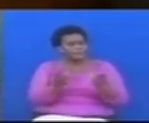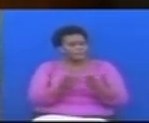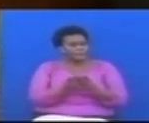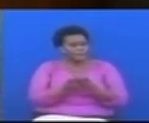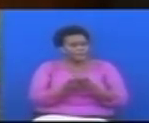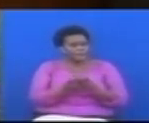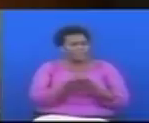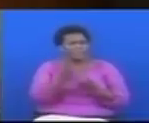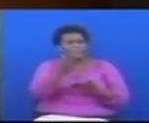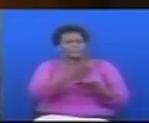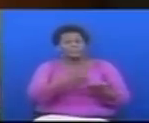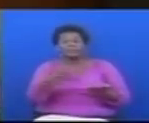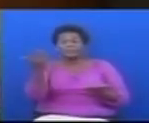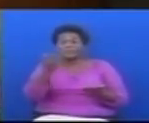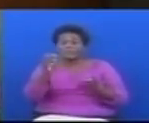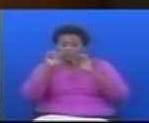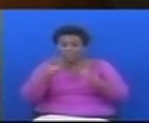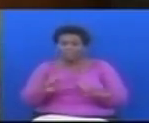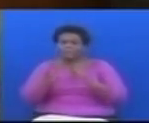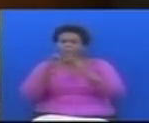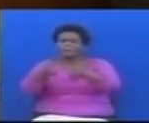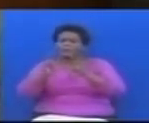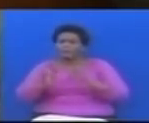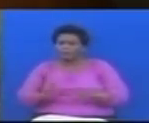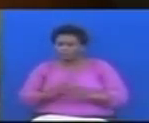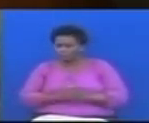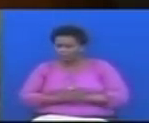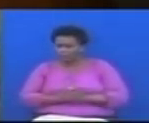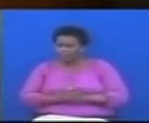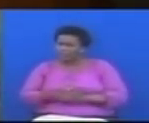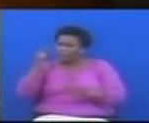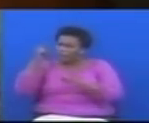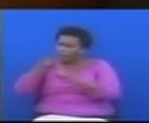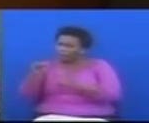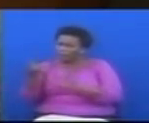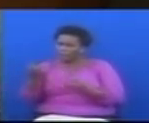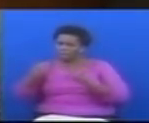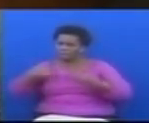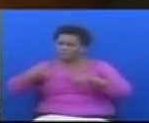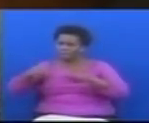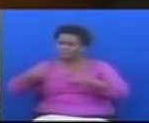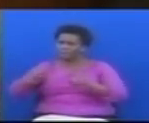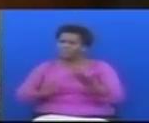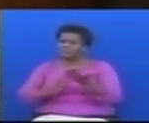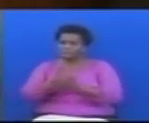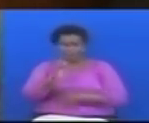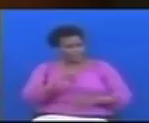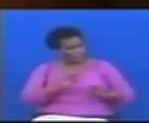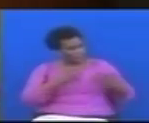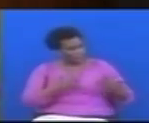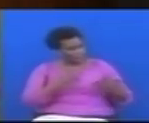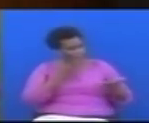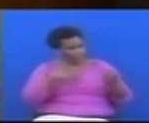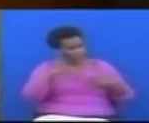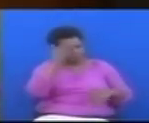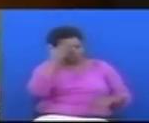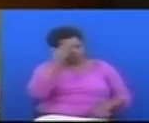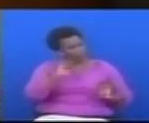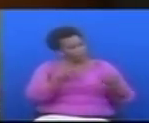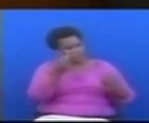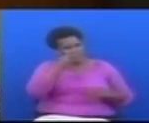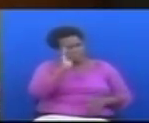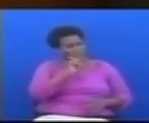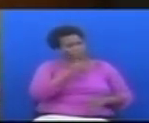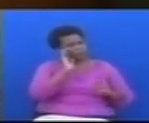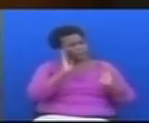nyingine inabidi ijengwe madaraja au karavati. Je, serikali sasa iko tayari kuungana na wananchi